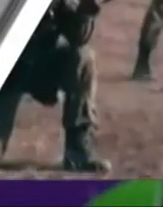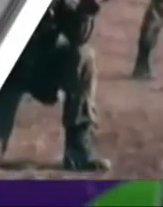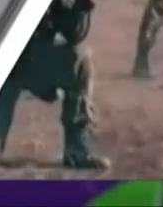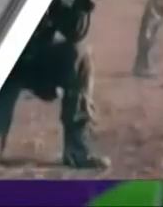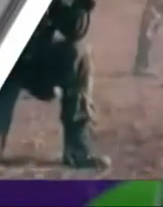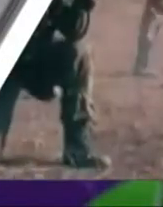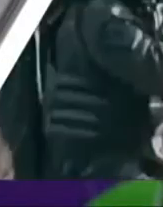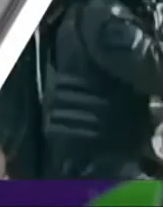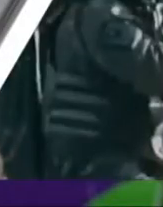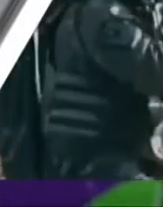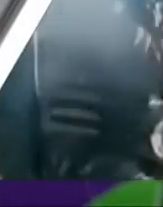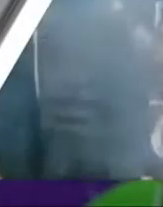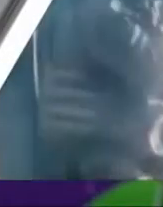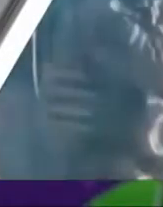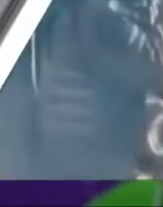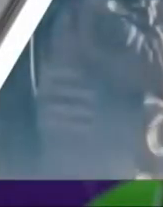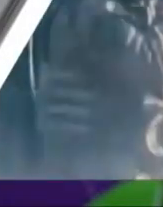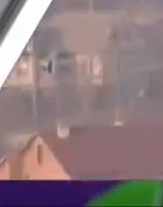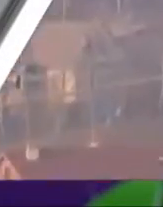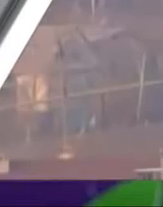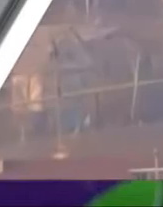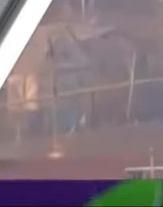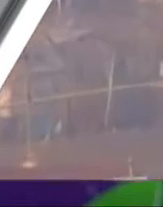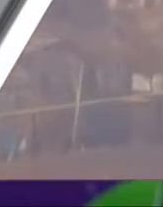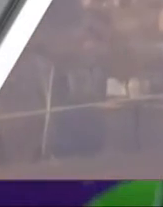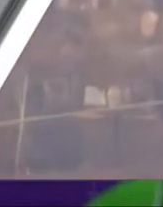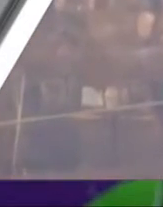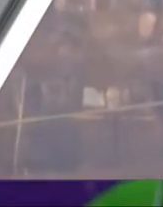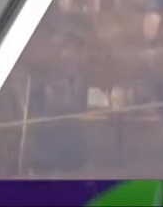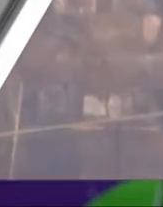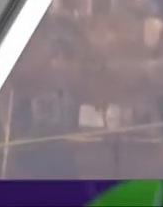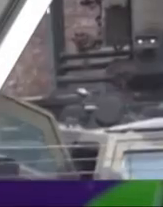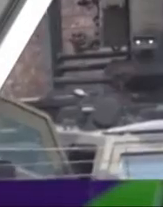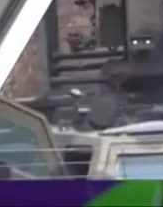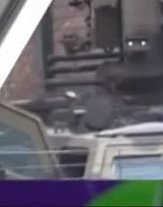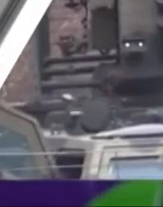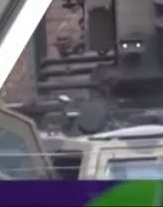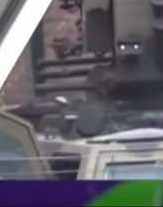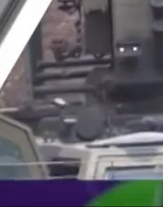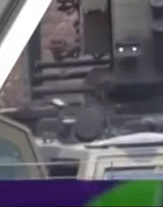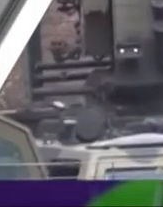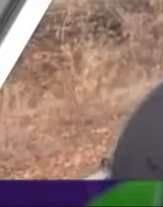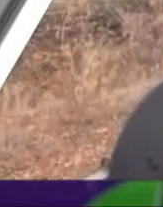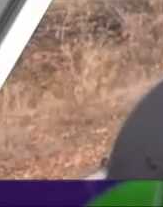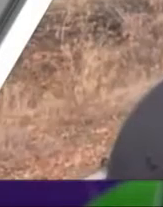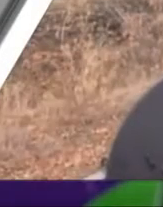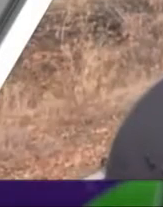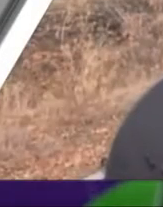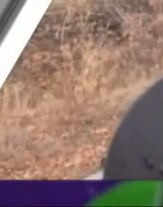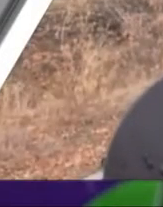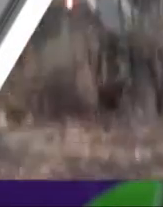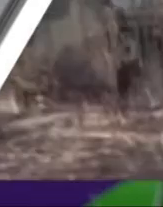У разі продовження загострення конфлікту і нових провокацій у зоні АТО Україна може повернути раніше відведену техніку на колишні